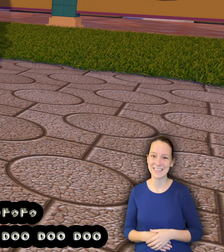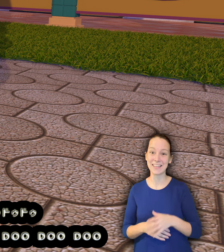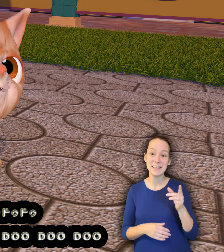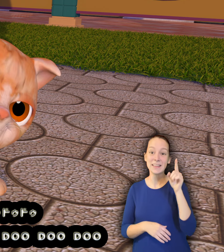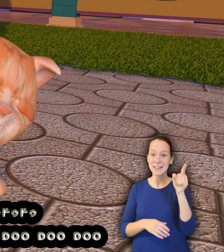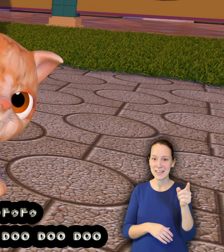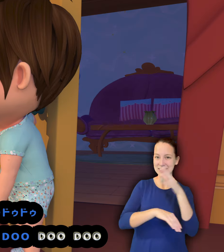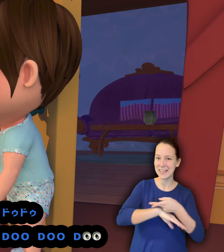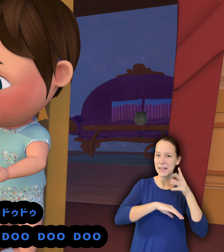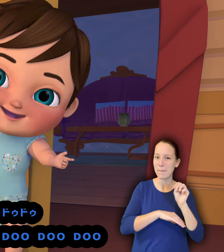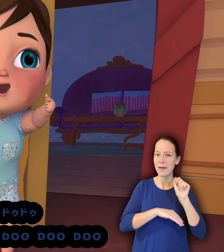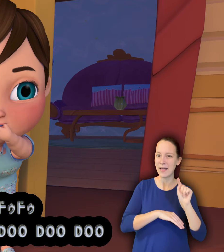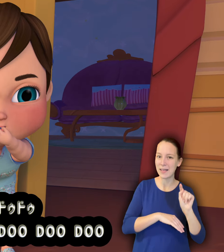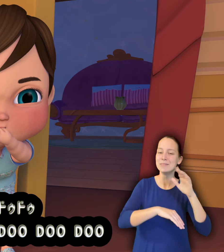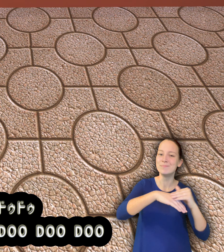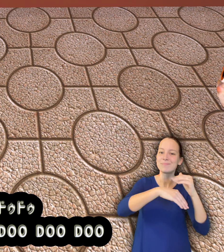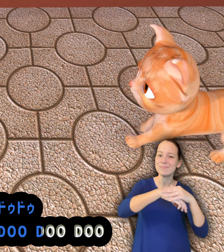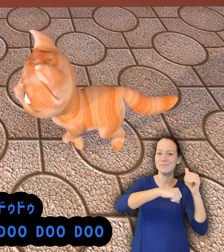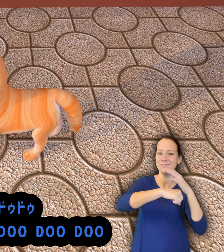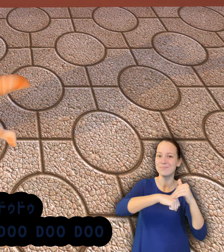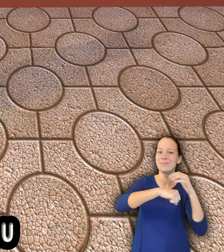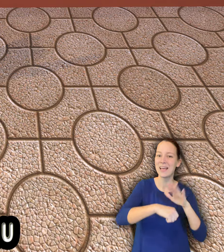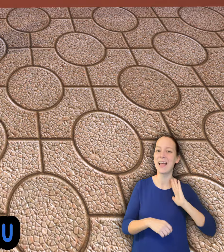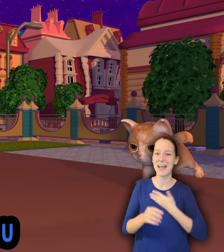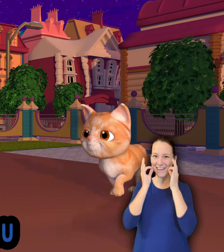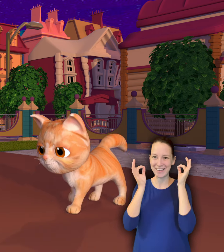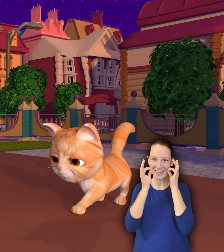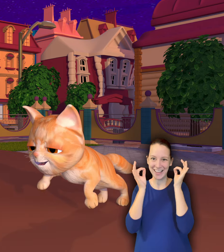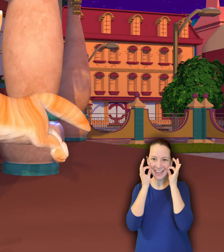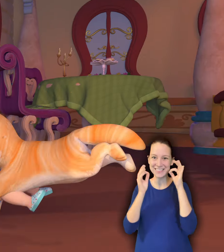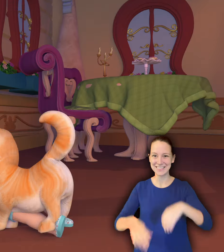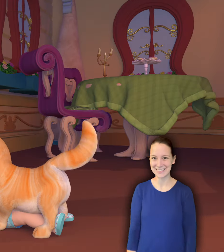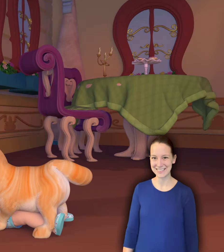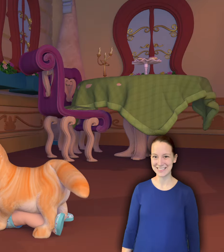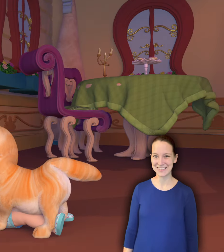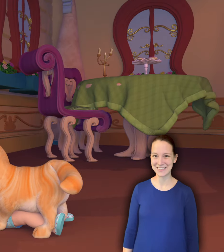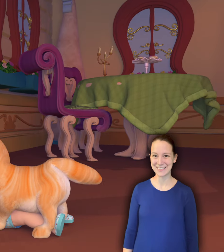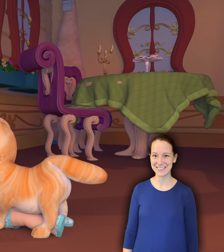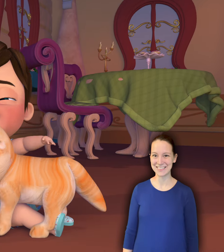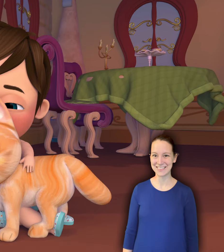可愛い猫ちゃんここに眠っ